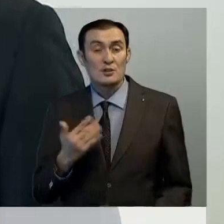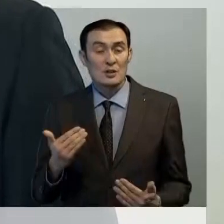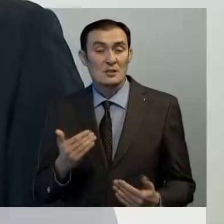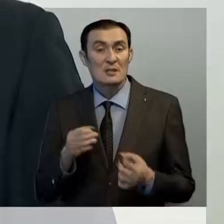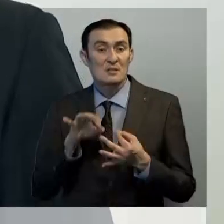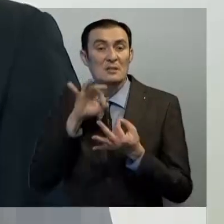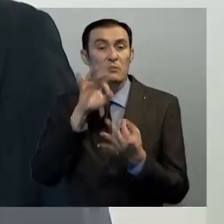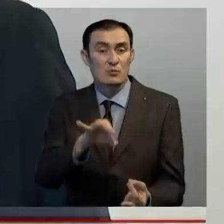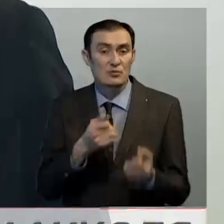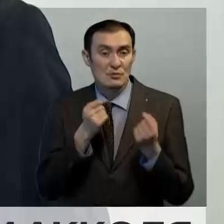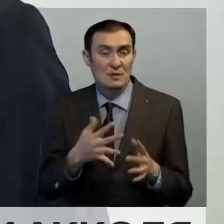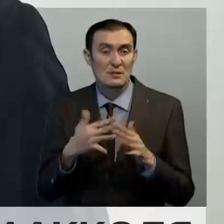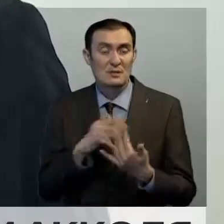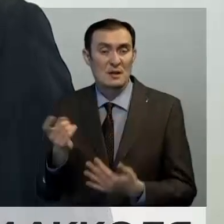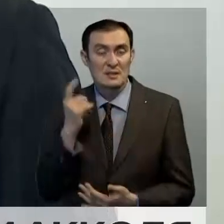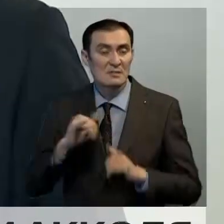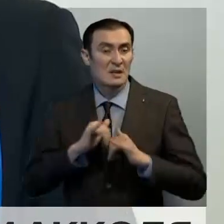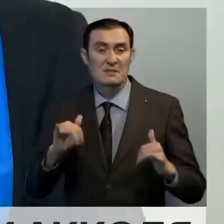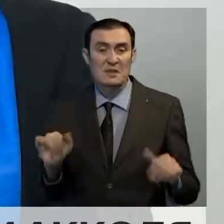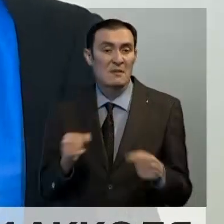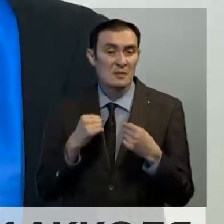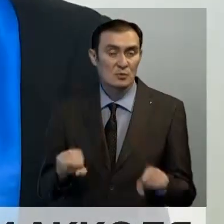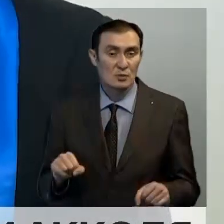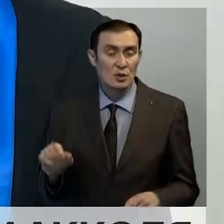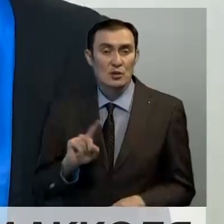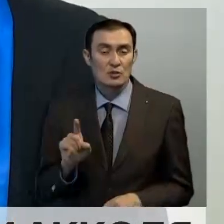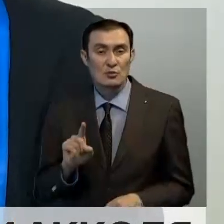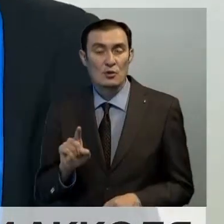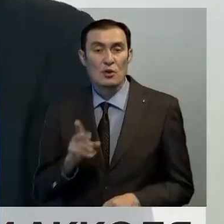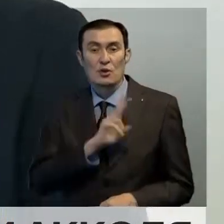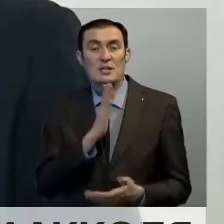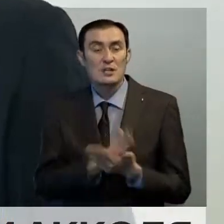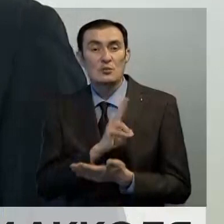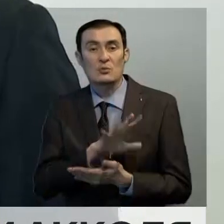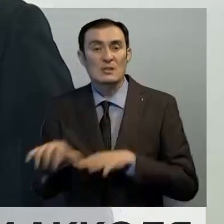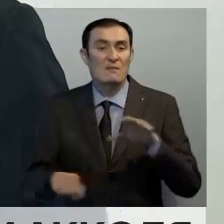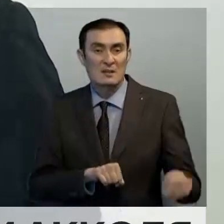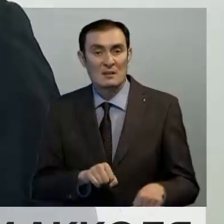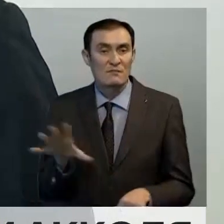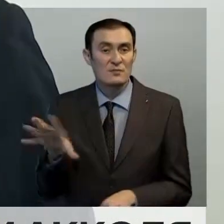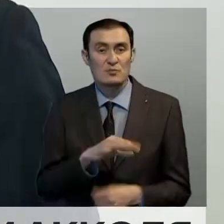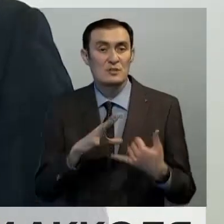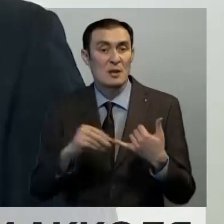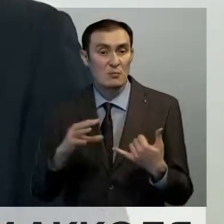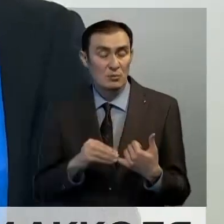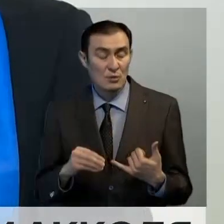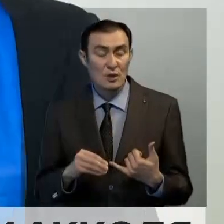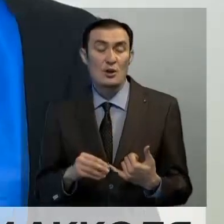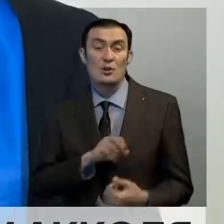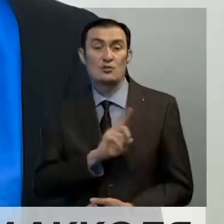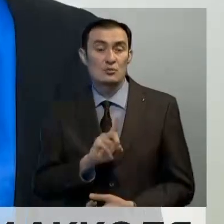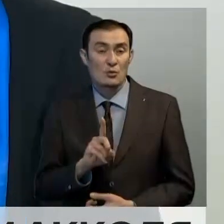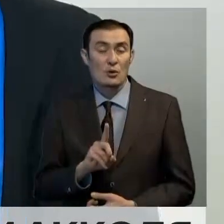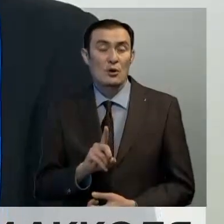запущено, за то, что невозможно его развивать, за то, что латифундисты похватали и позанимали все земли, за то, что